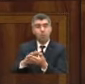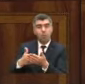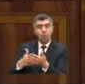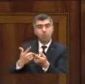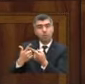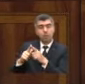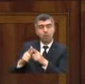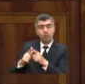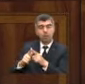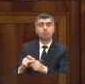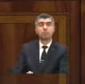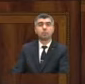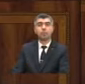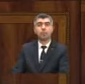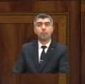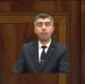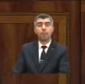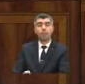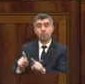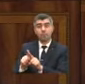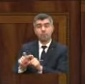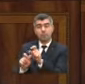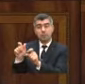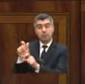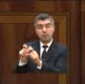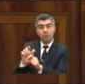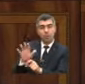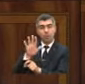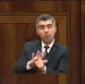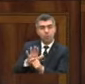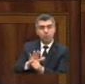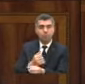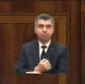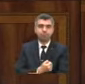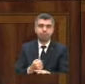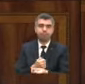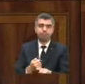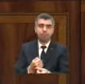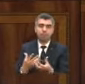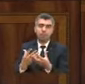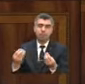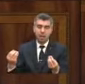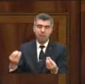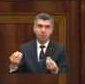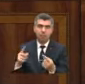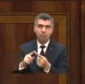مكوناتها السيد رئيس الحكومه الى ضرب القدره الشرائيه للمواطنين وتجويع وتفقير الشعب وتكريس ثقافه توزيع اكراميات محصله